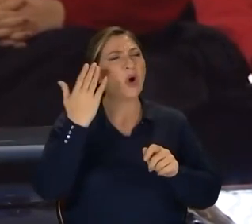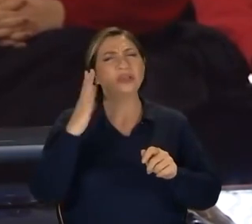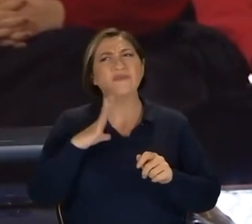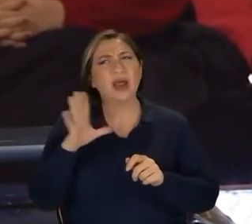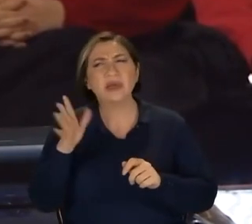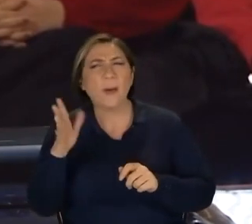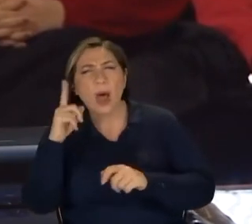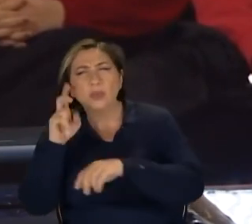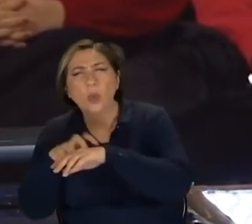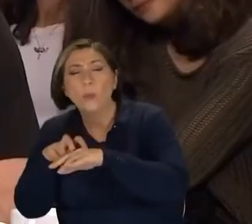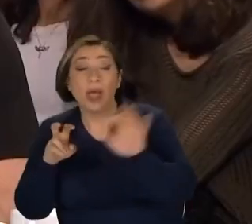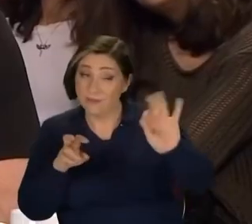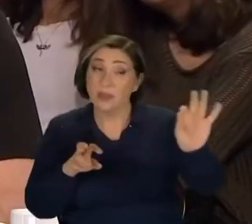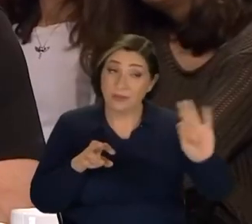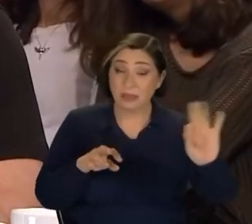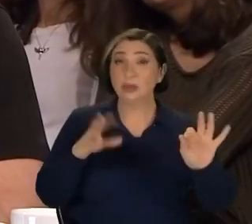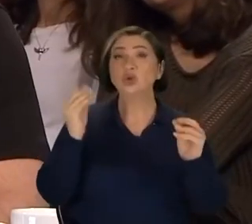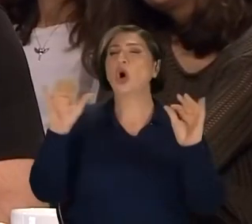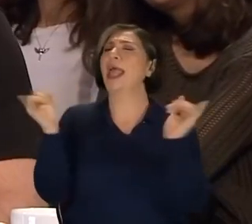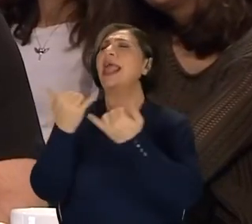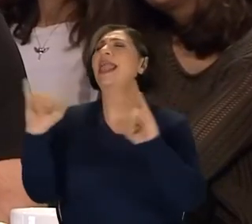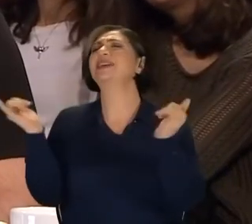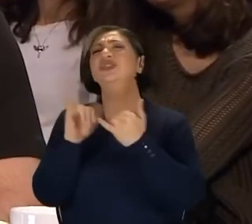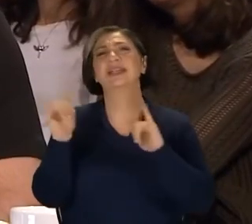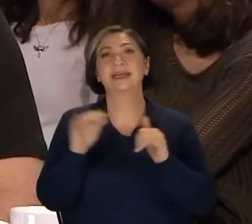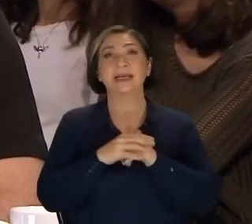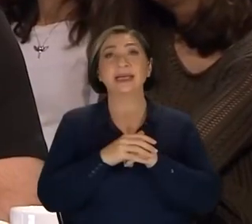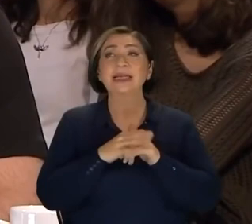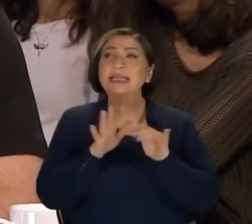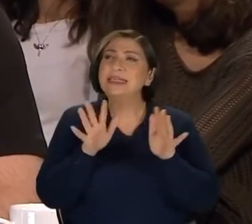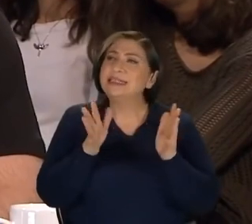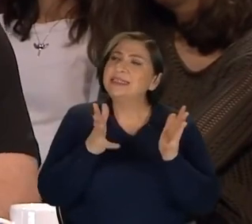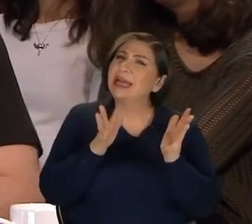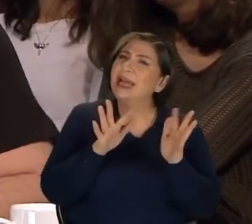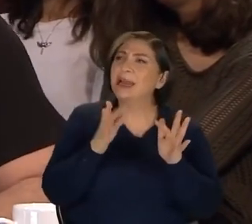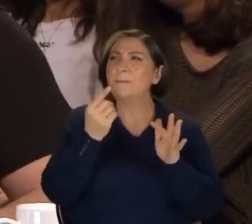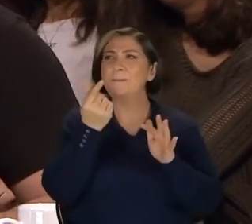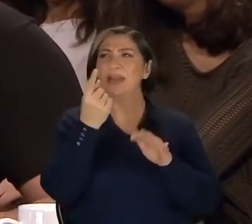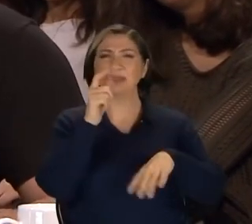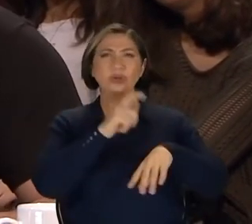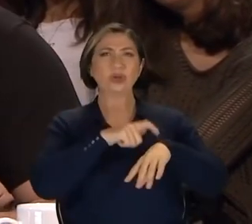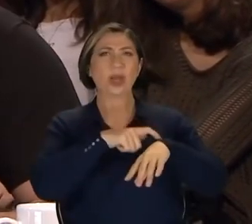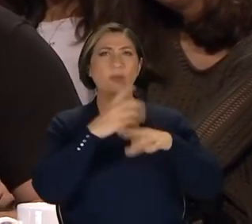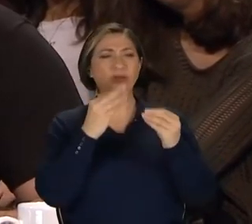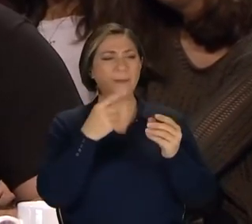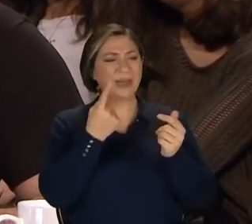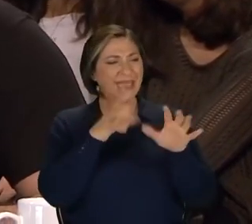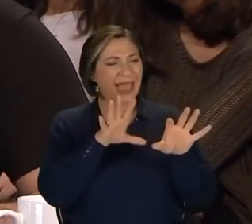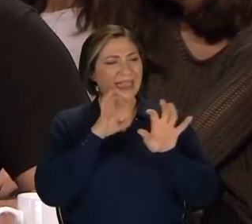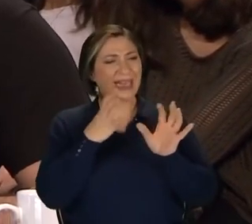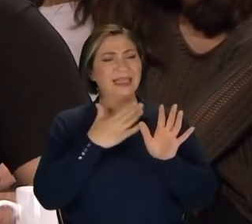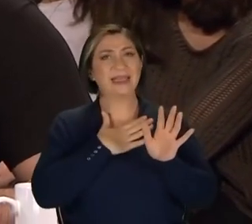bir şey hatırlıyorum sanki. Tabii tabii. Ben onun hayatını düşündüm. Çok eğlenceli. Yani biraz dönem olacak. Şey beni biraz etkiledi.